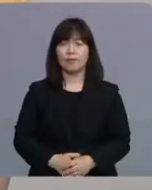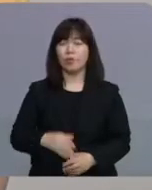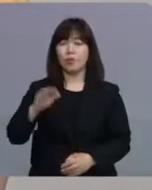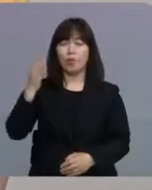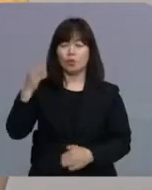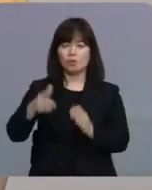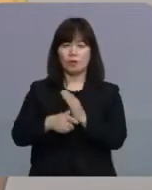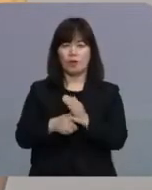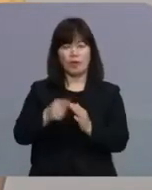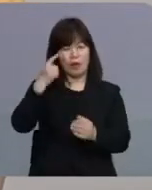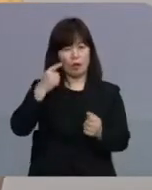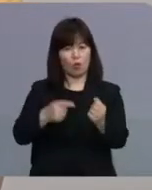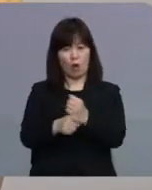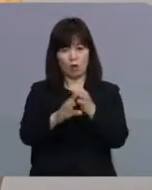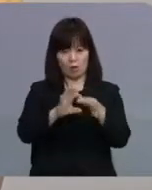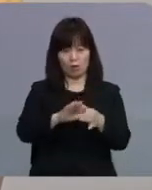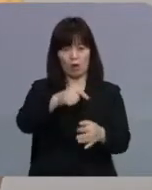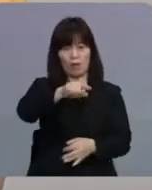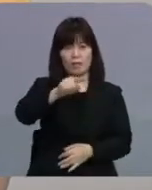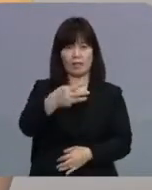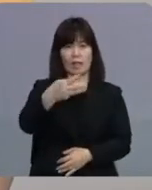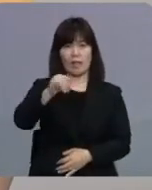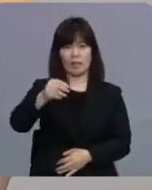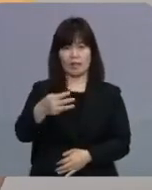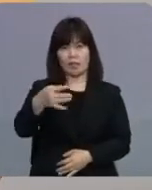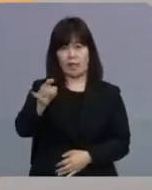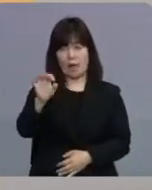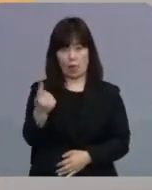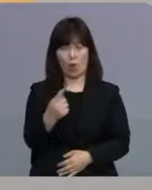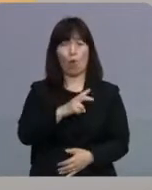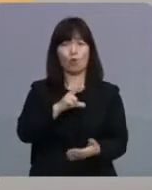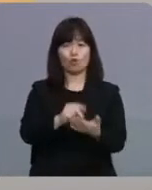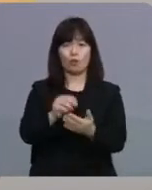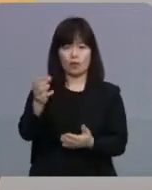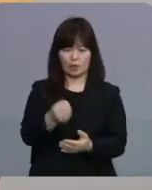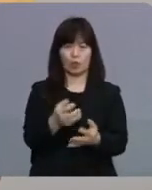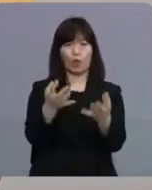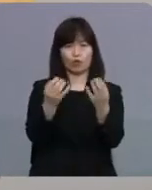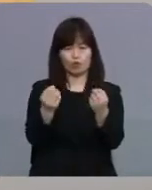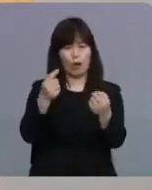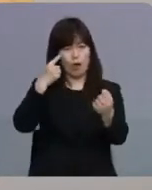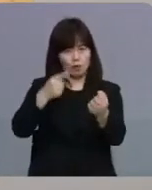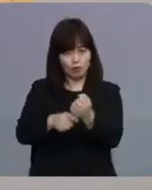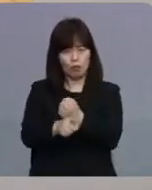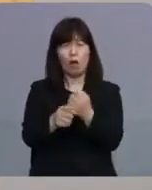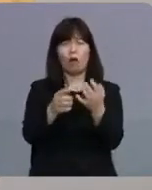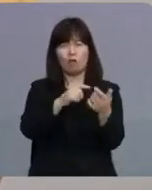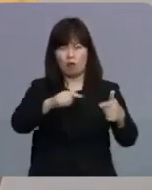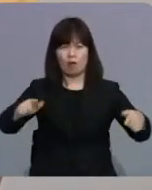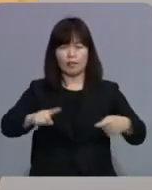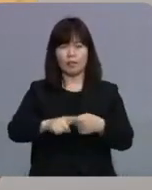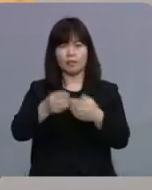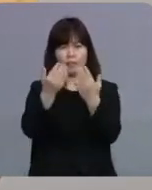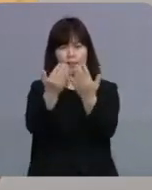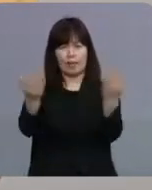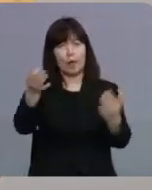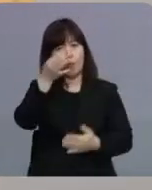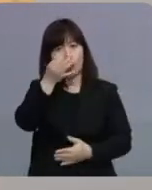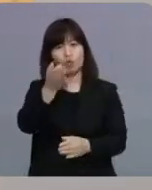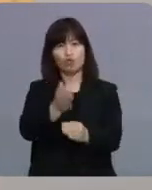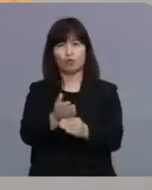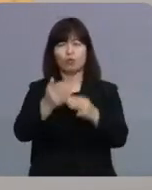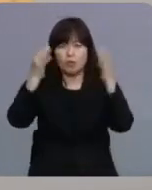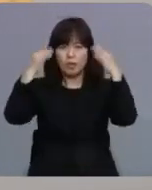근대 과학의 선구자 갈릴레오를 주제로 한 과학 실험과 수학 탐구 등 전시 체험 행사가 잇따르고 있습니다.